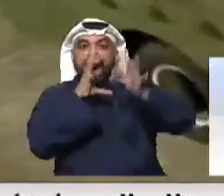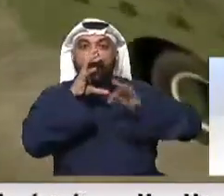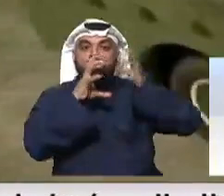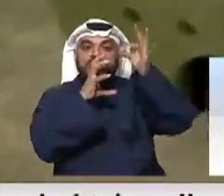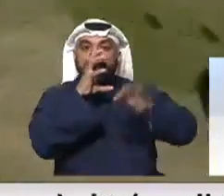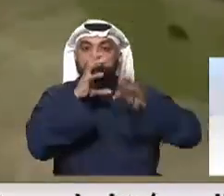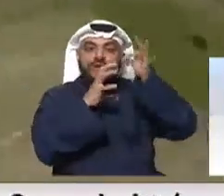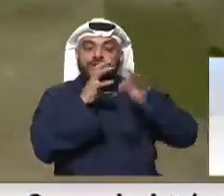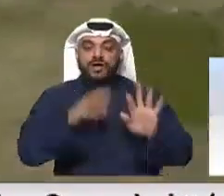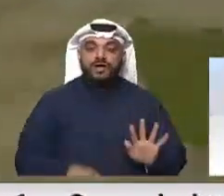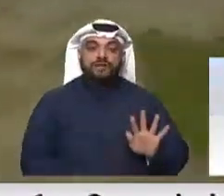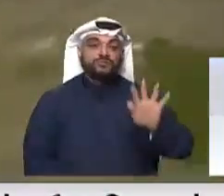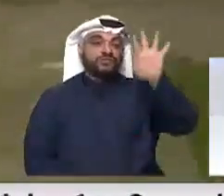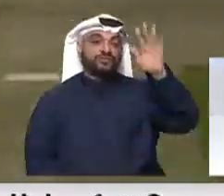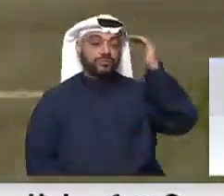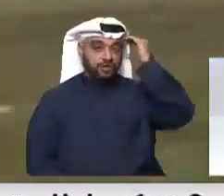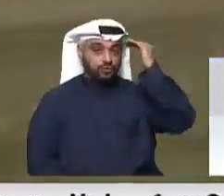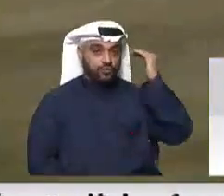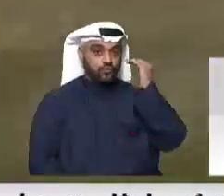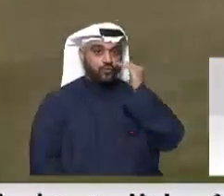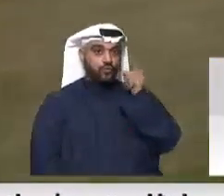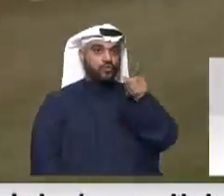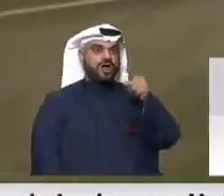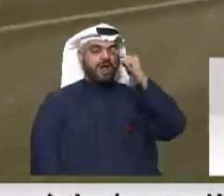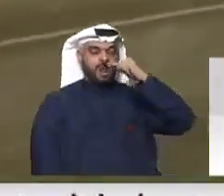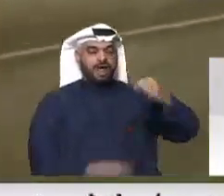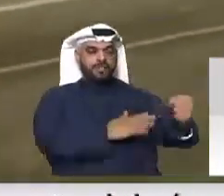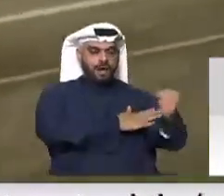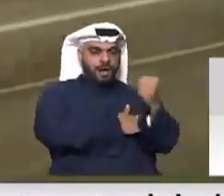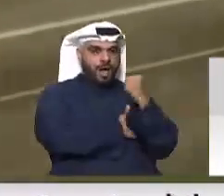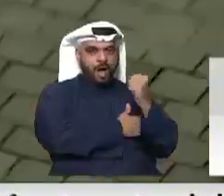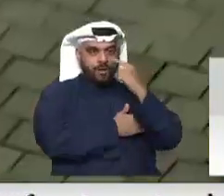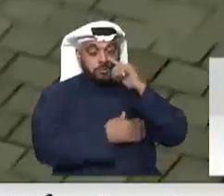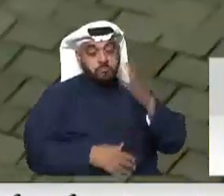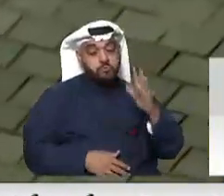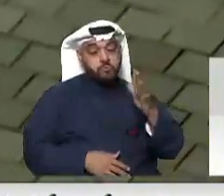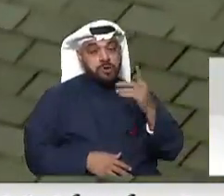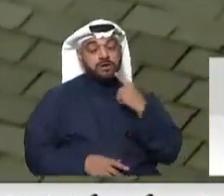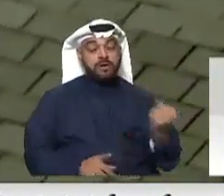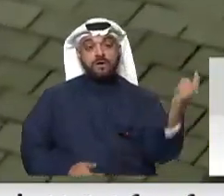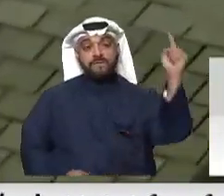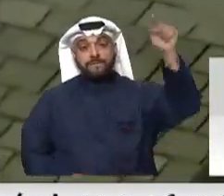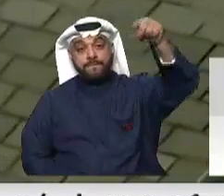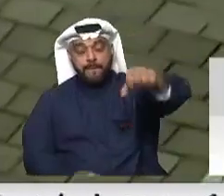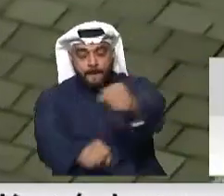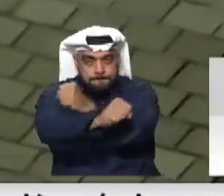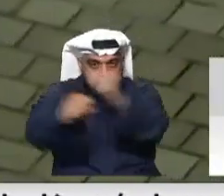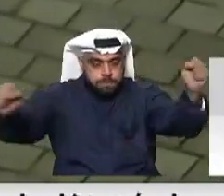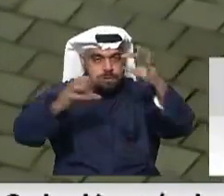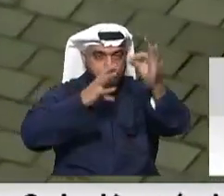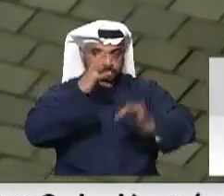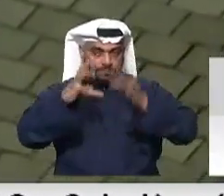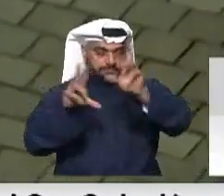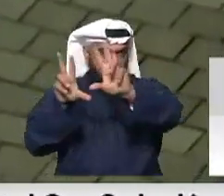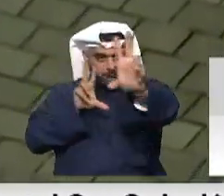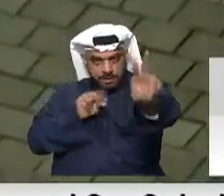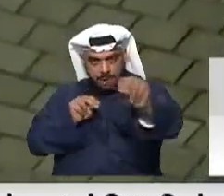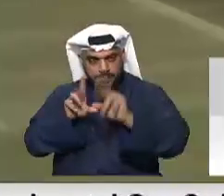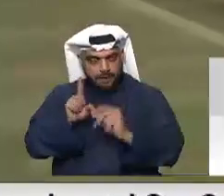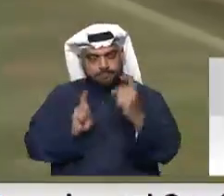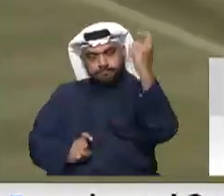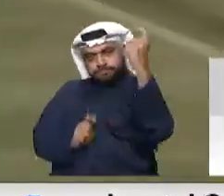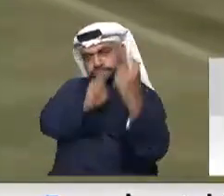لكوريا الديمقراطية الشعبية لتحويل قدرتها على شن هجوم نووي مدمر مضاد على القوات